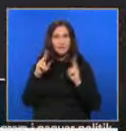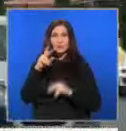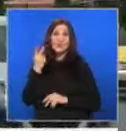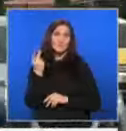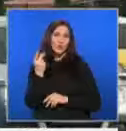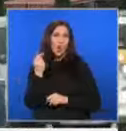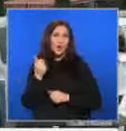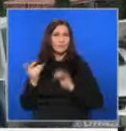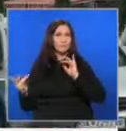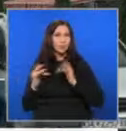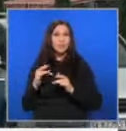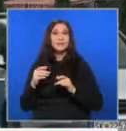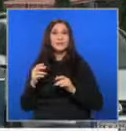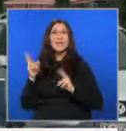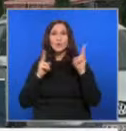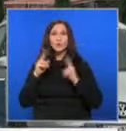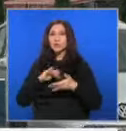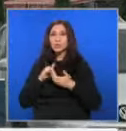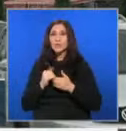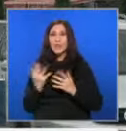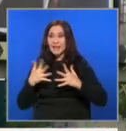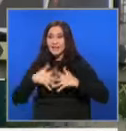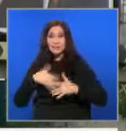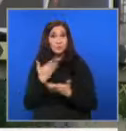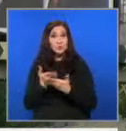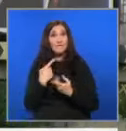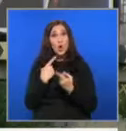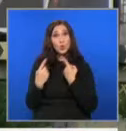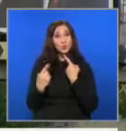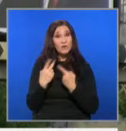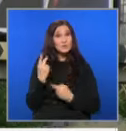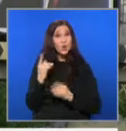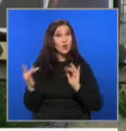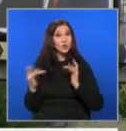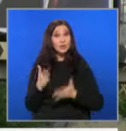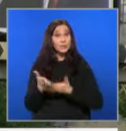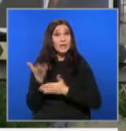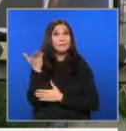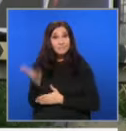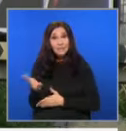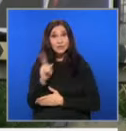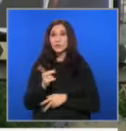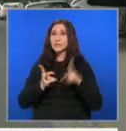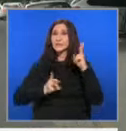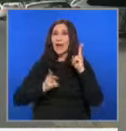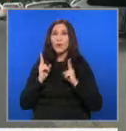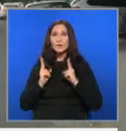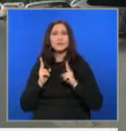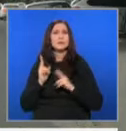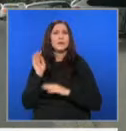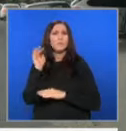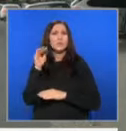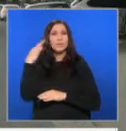втория тур. Демократичният съюз за интеграция вече постави условия за втория тур да подкрепи тези, които са съгласни в